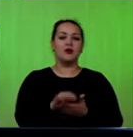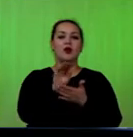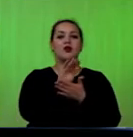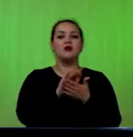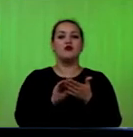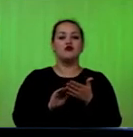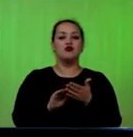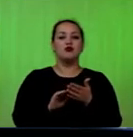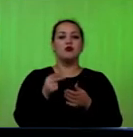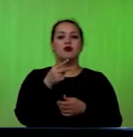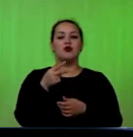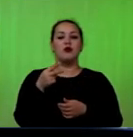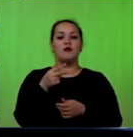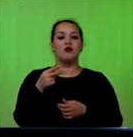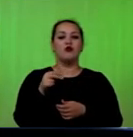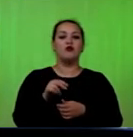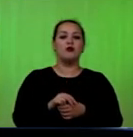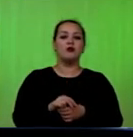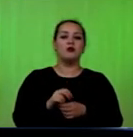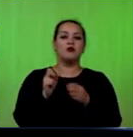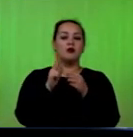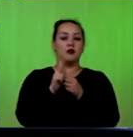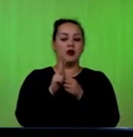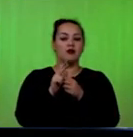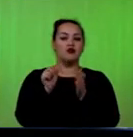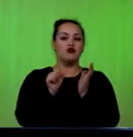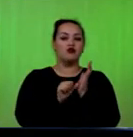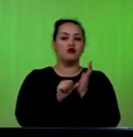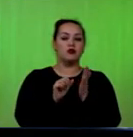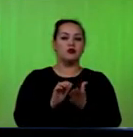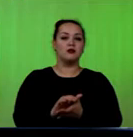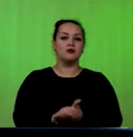чему равно произведение 13 и 6